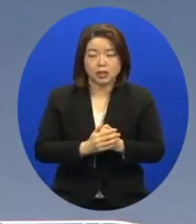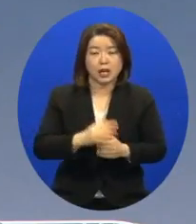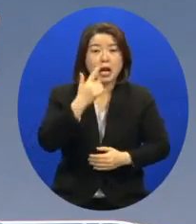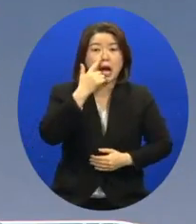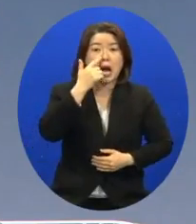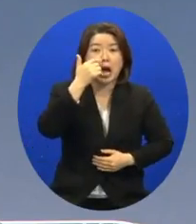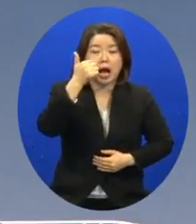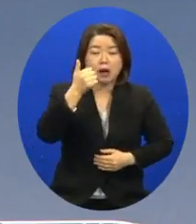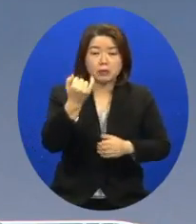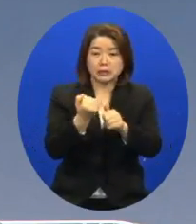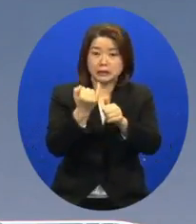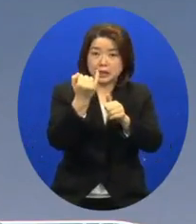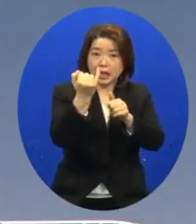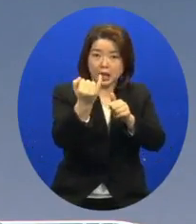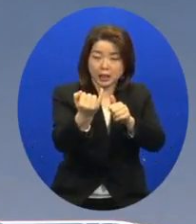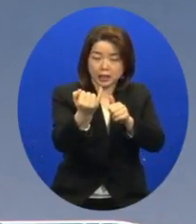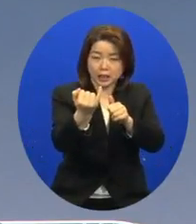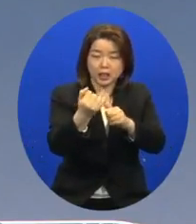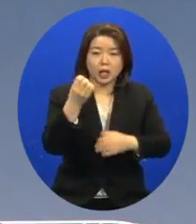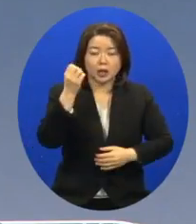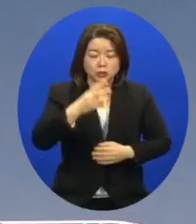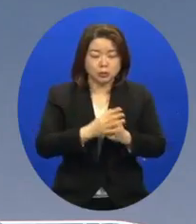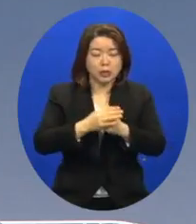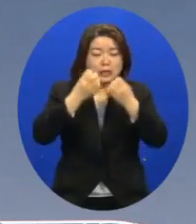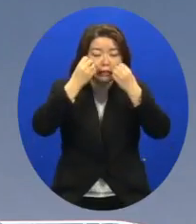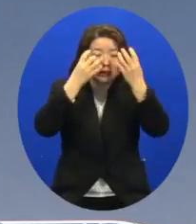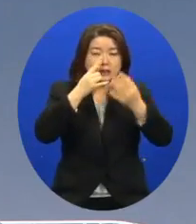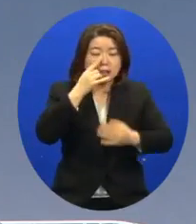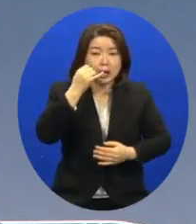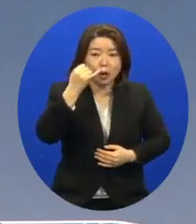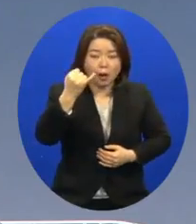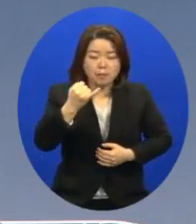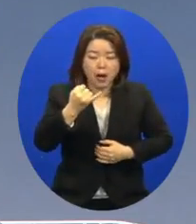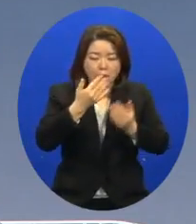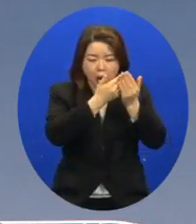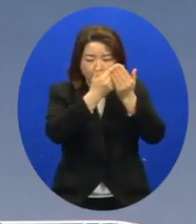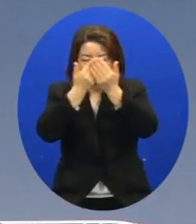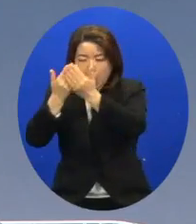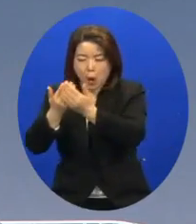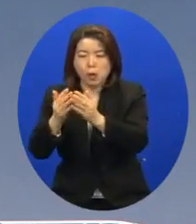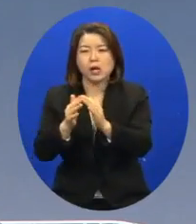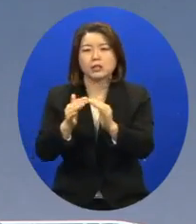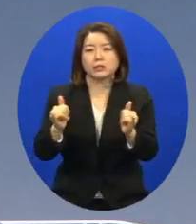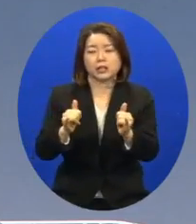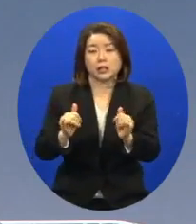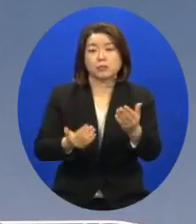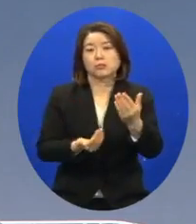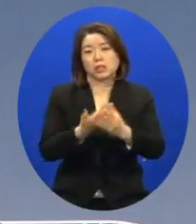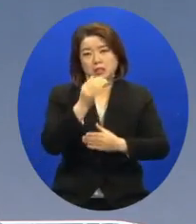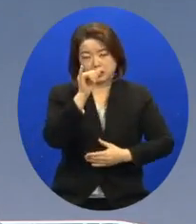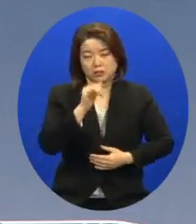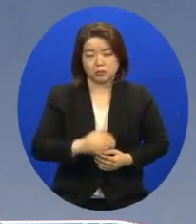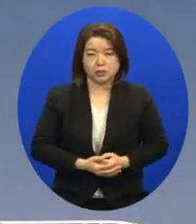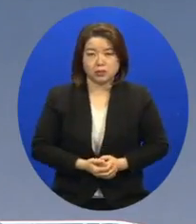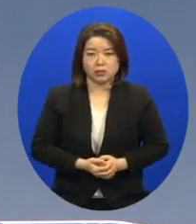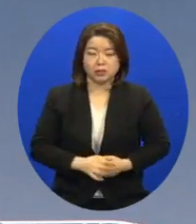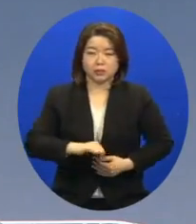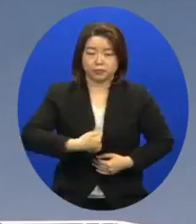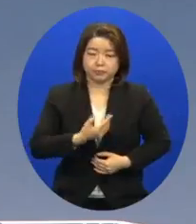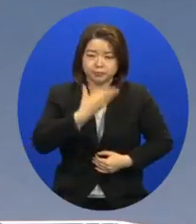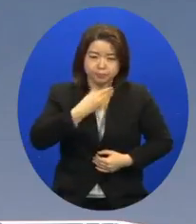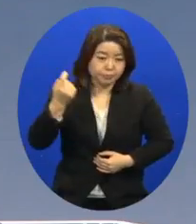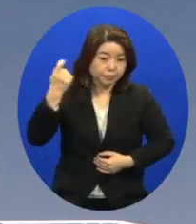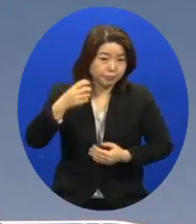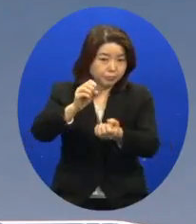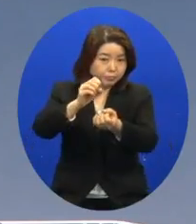데리고 사는 사람 계모와 동거하는 사람까지 생긴 겁니다 자기에게 복음을 전해